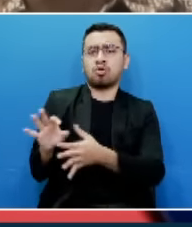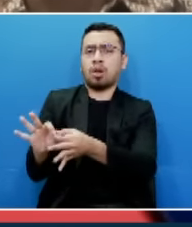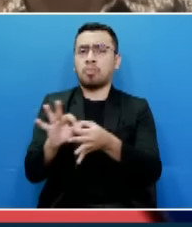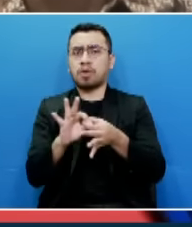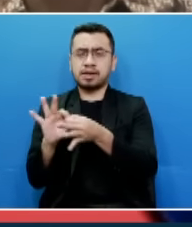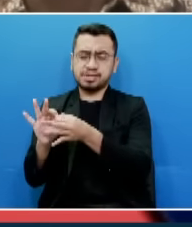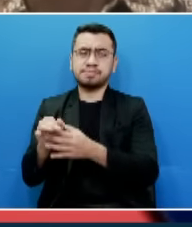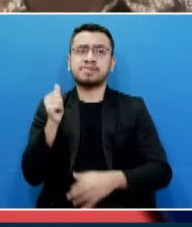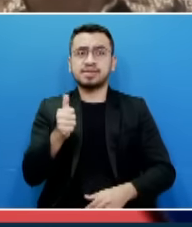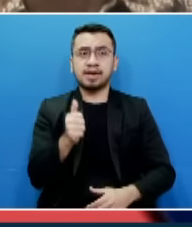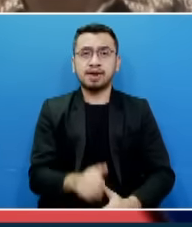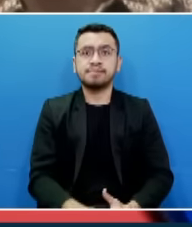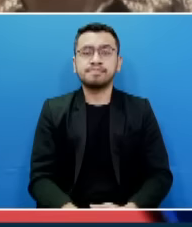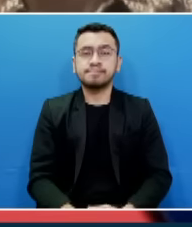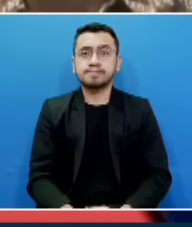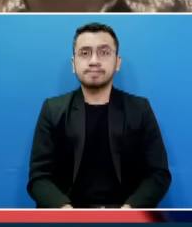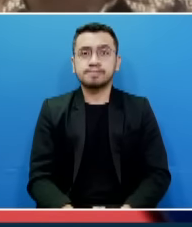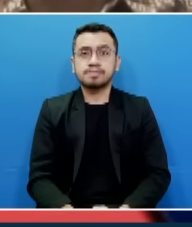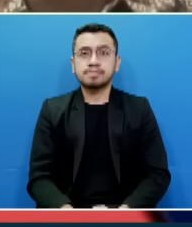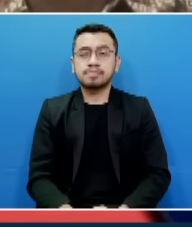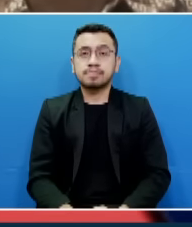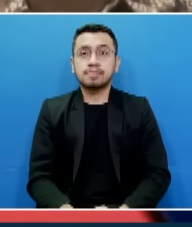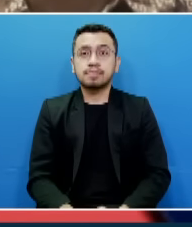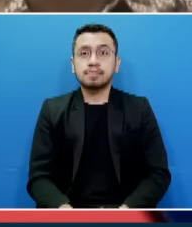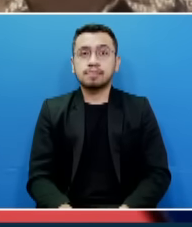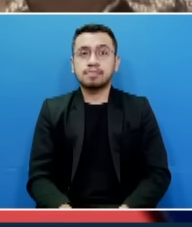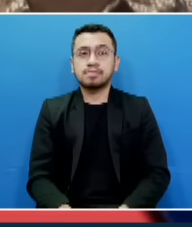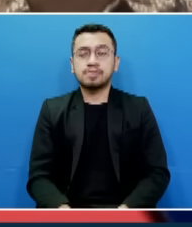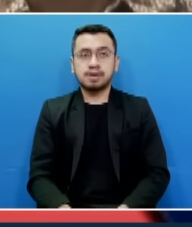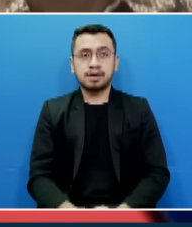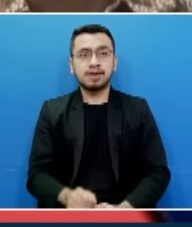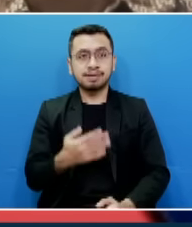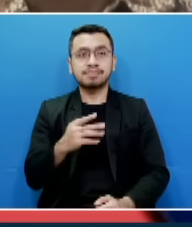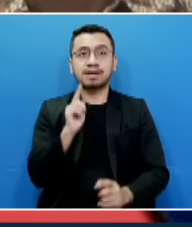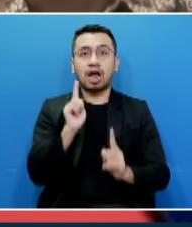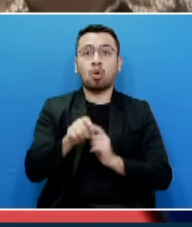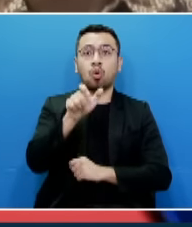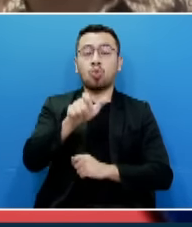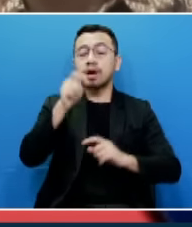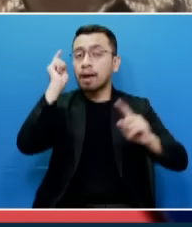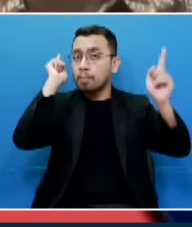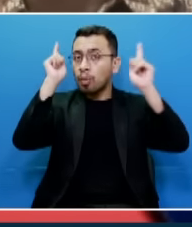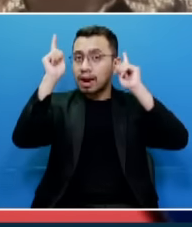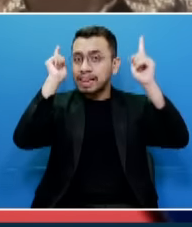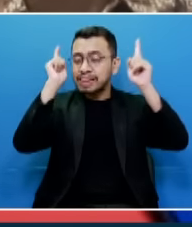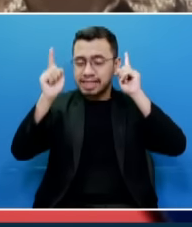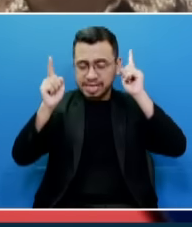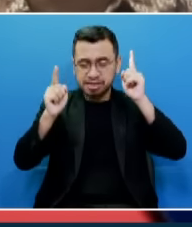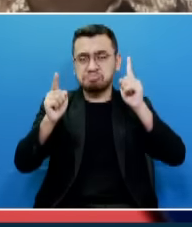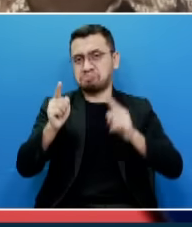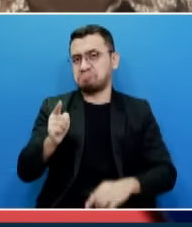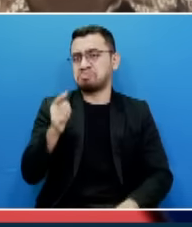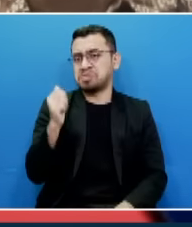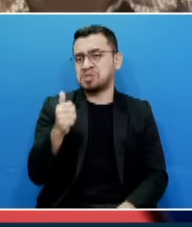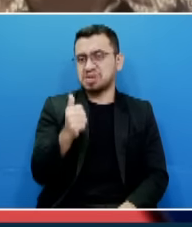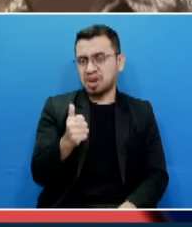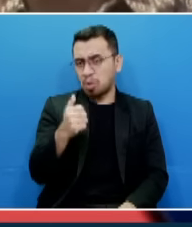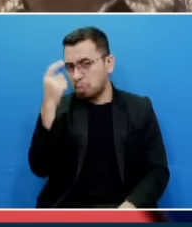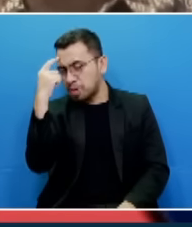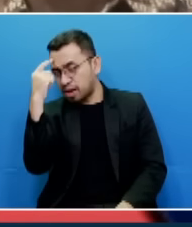biasanya mereka akan menjaga seluruh kemungkinan itu bisa saja jadi artinya tidak ada permusuhan yang abadi tidak ada